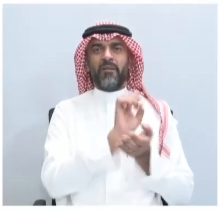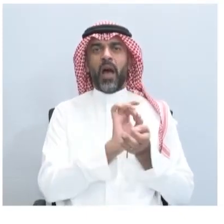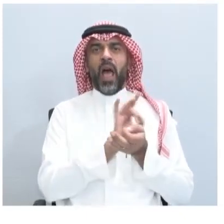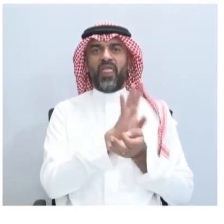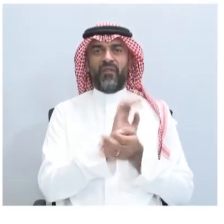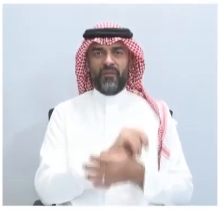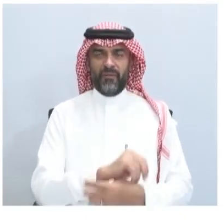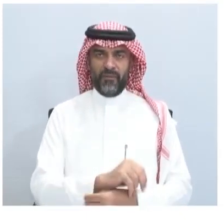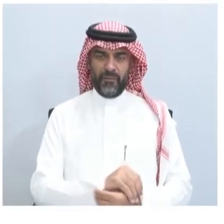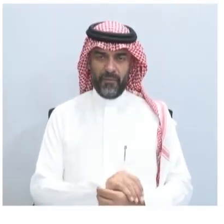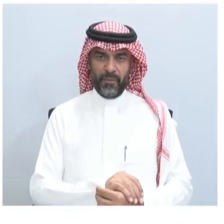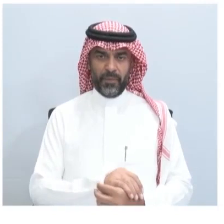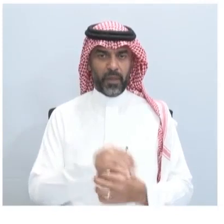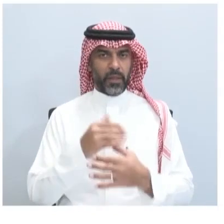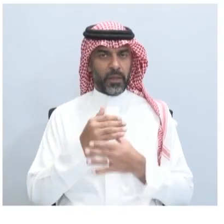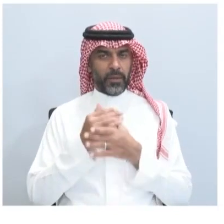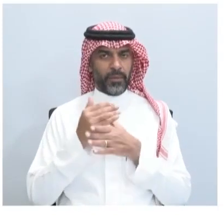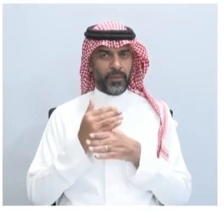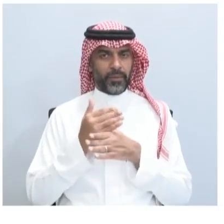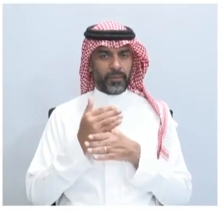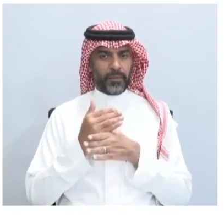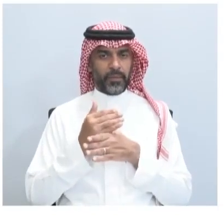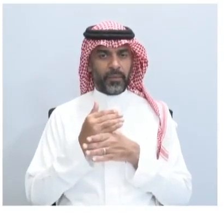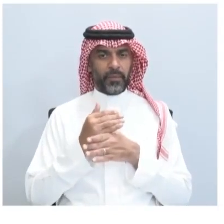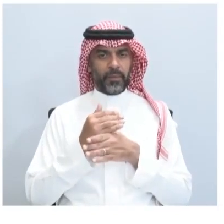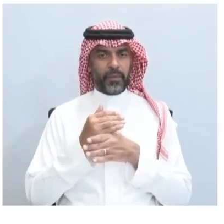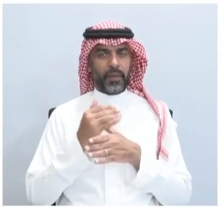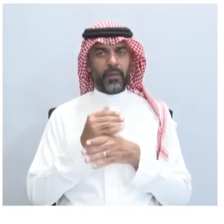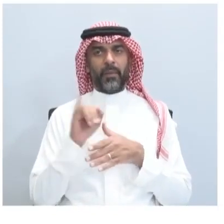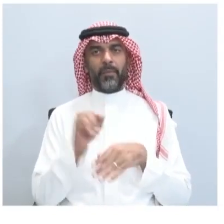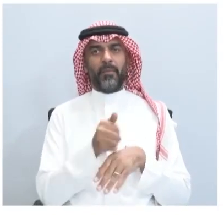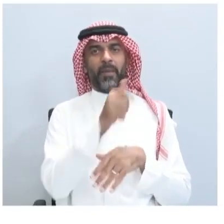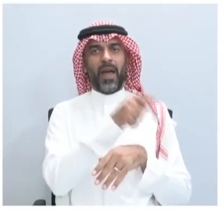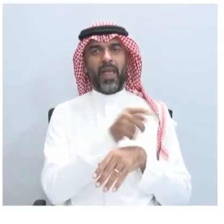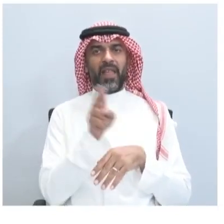الالف من معا لماذا حذفت الالف لانما استفهاميه